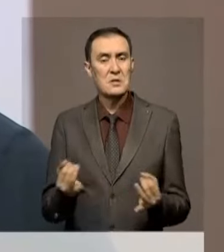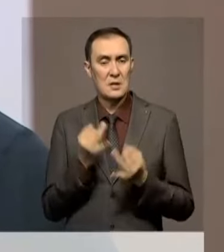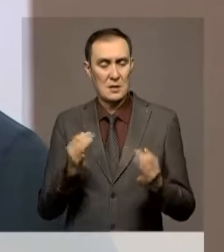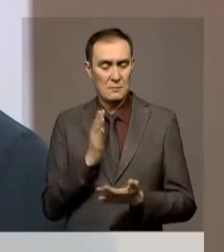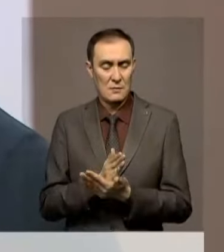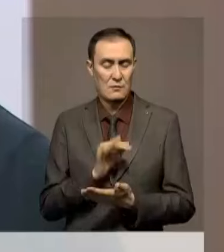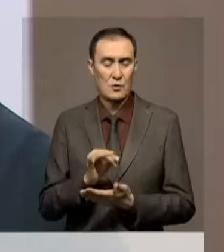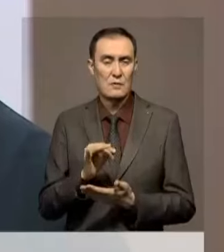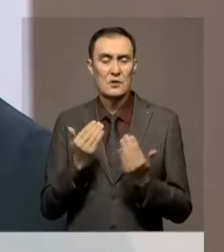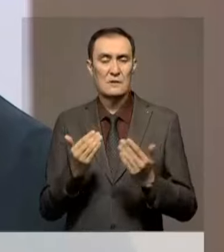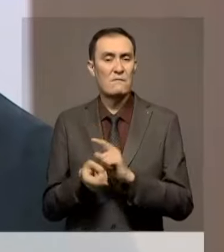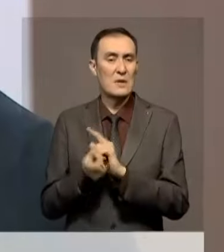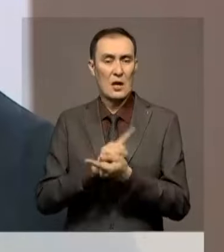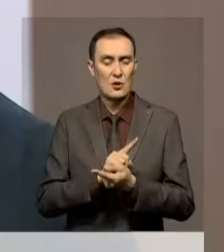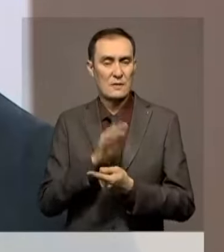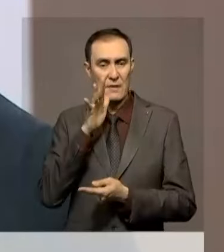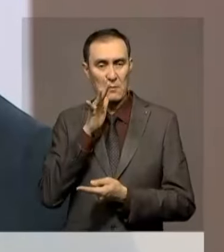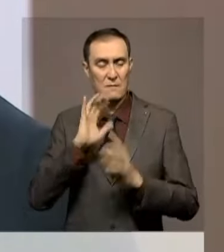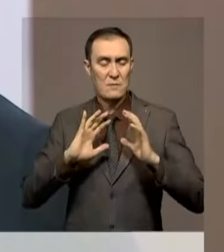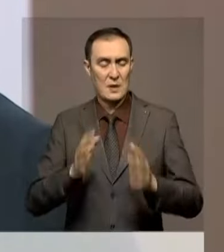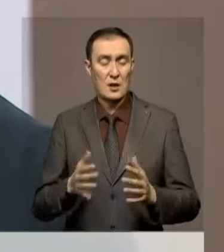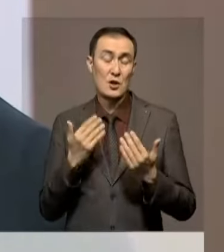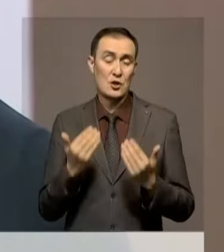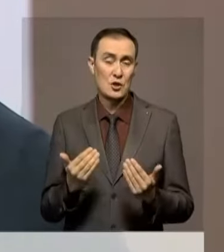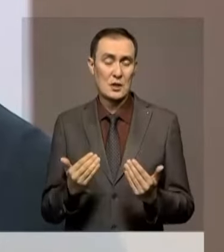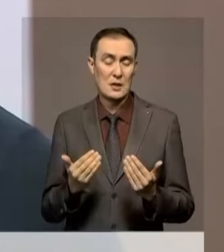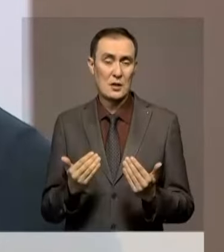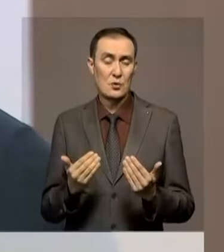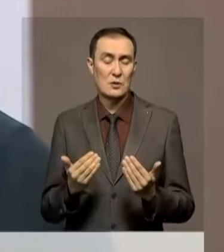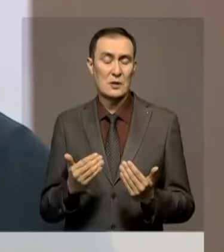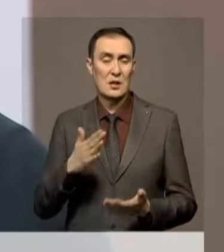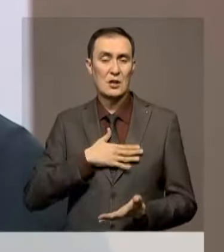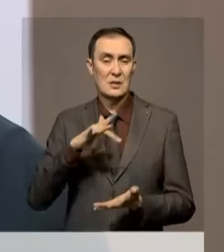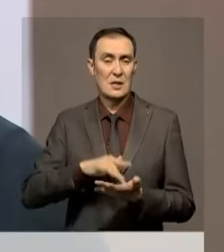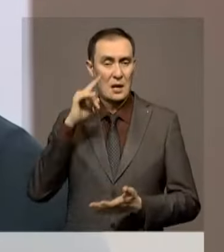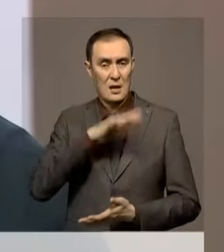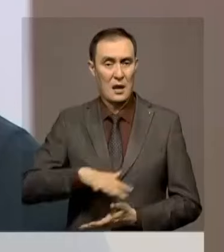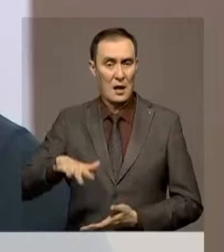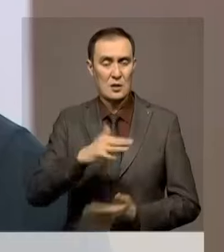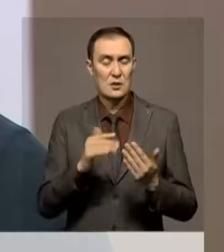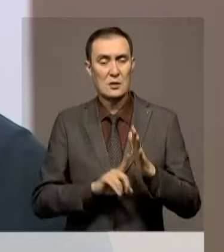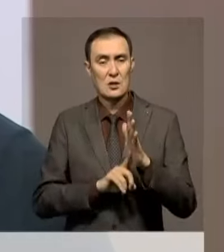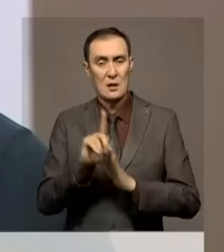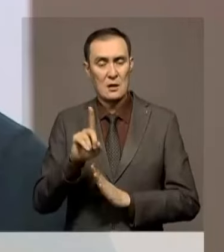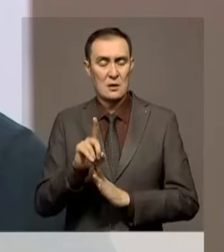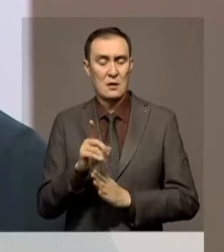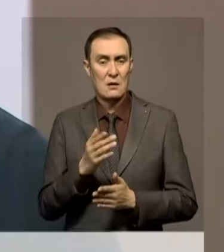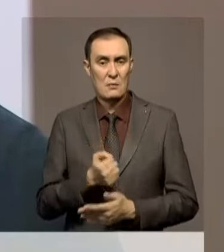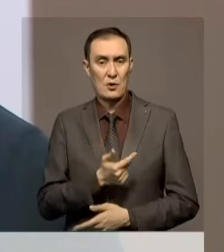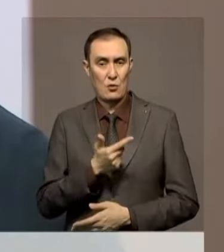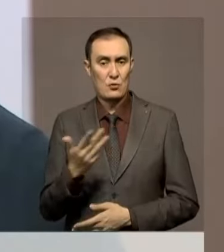сейчас в быстро меняющемся мире. Ну и во-вторых, сам регион впервые начал приобретать определенный